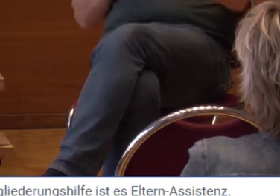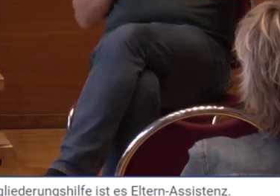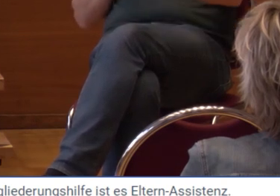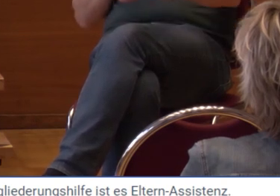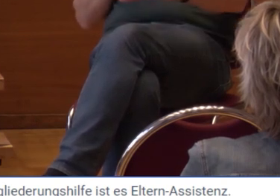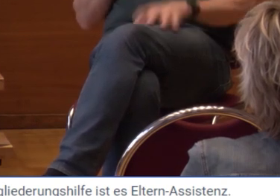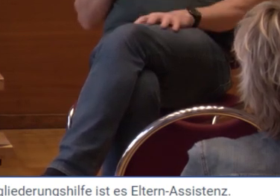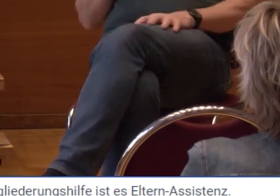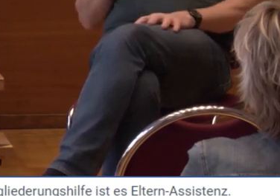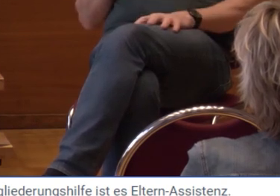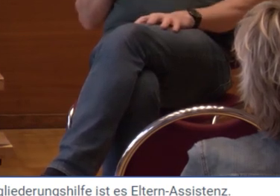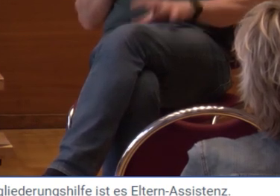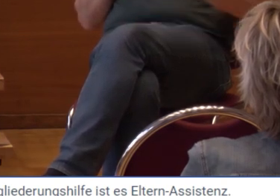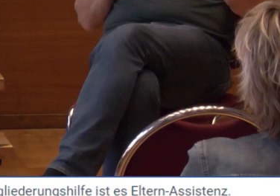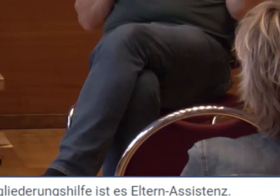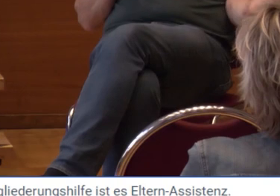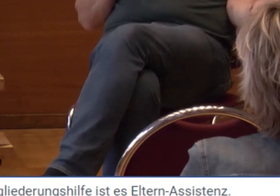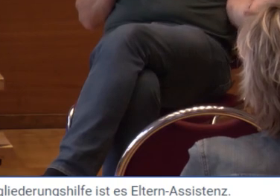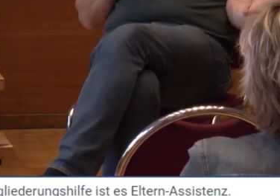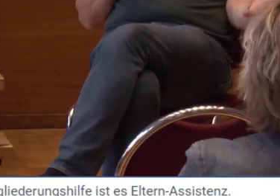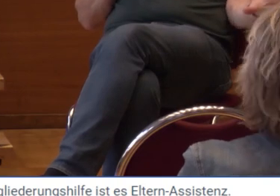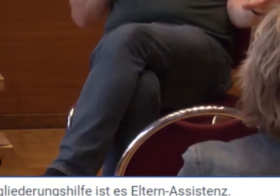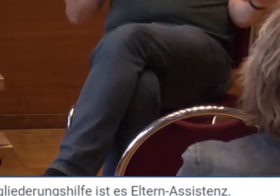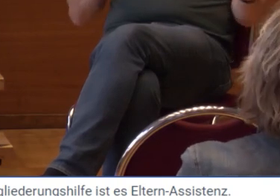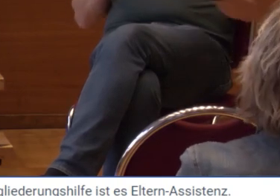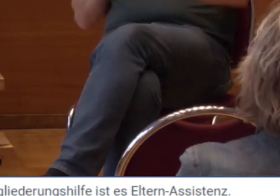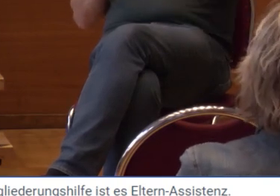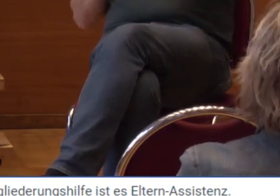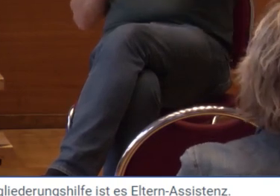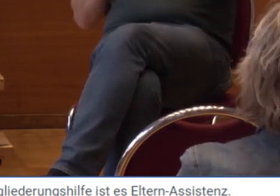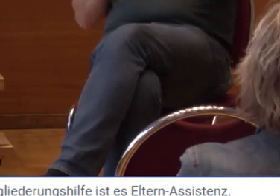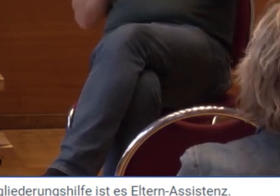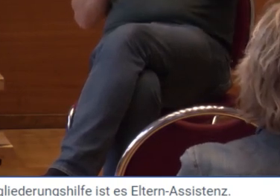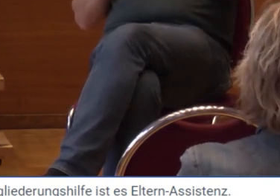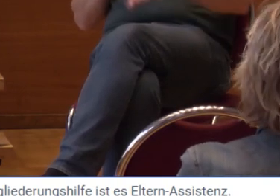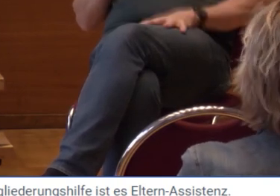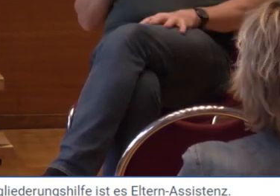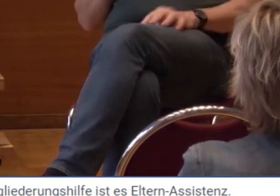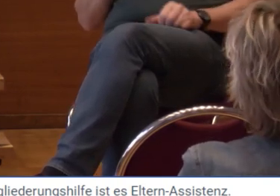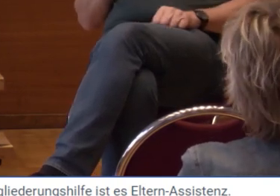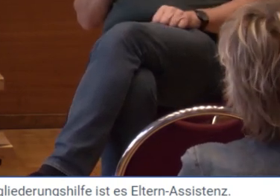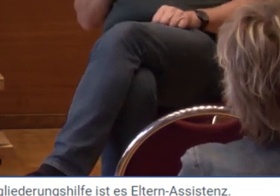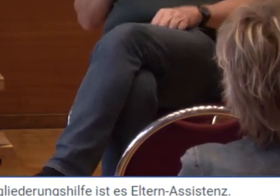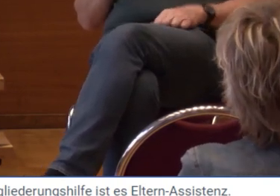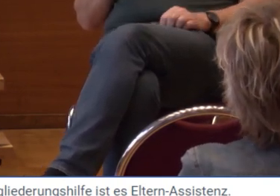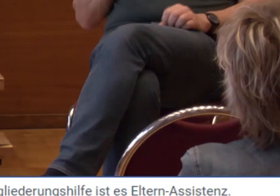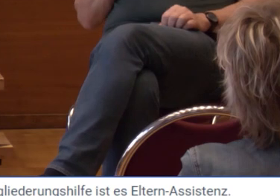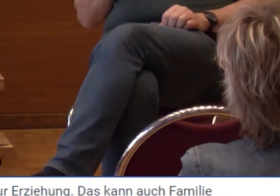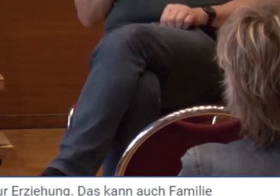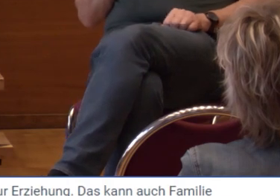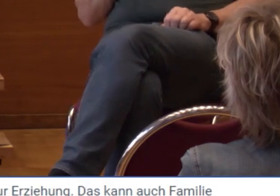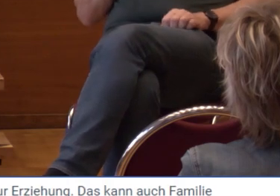Wohnraum bekomme eine ambulante Leistung und die zweite Variante die in der zuständigkeitsabgrenzung etwas komplizierter ist